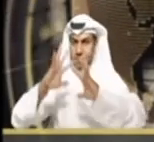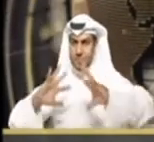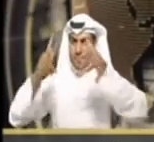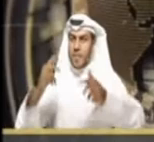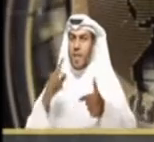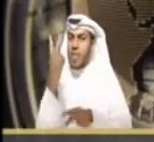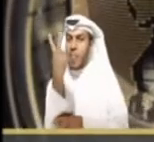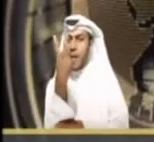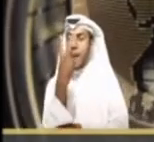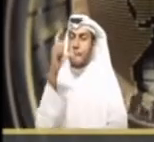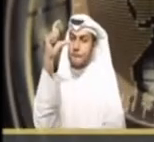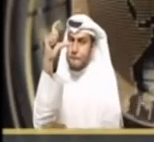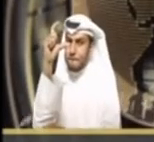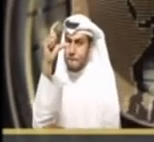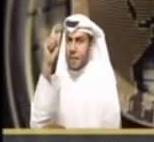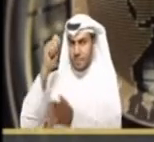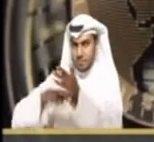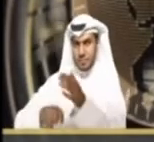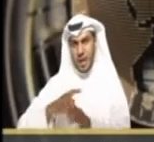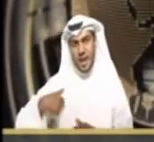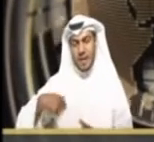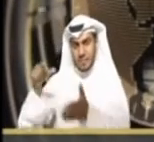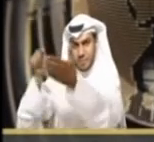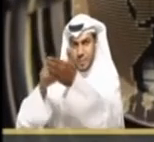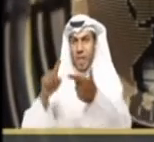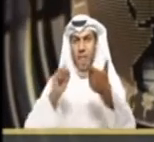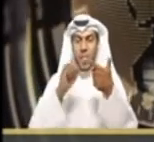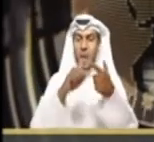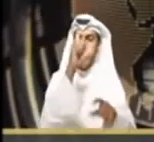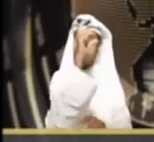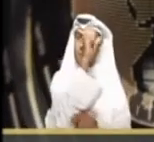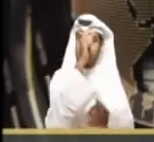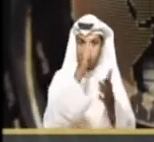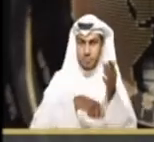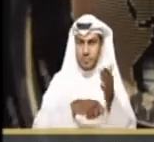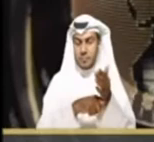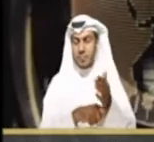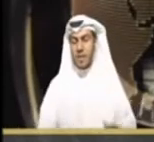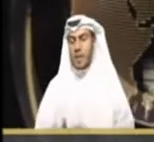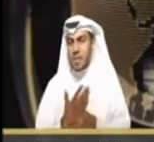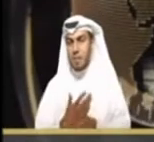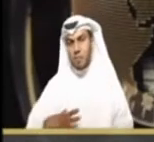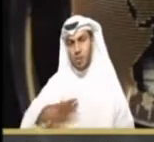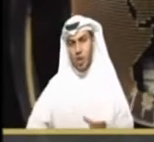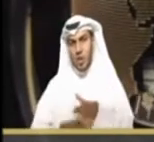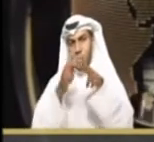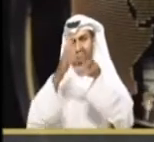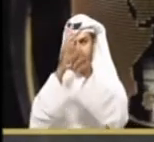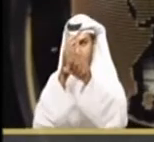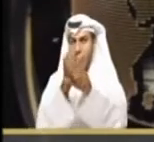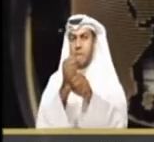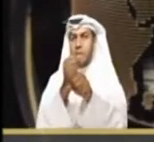السامحة. وذكر أن هذه المكرمة الأميرية بيّنت العلاقة الوثيقة بين الحاكم وأبنائه، فأيادي سموه حفظه